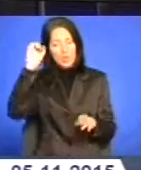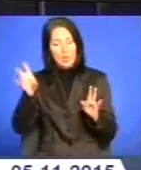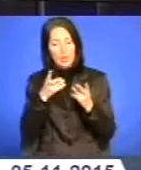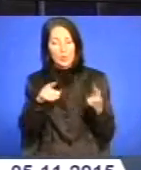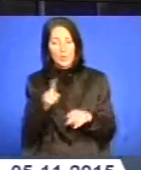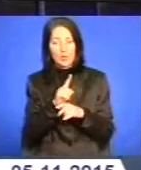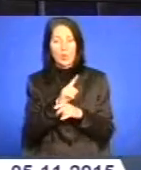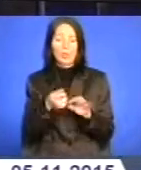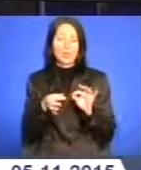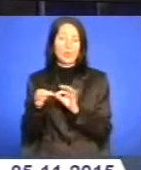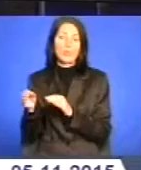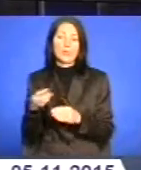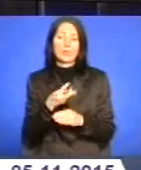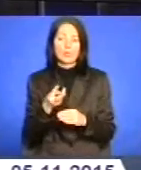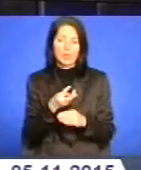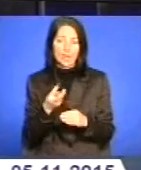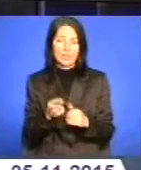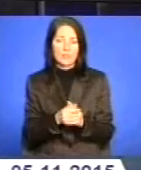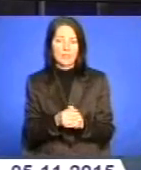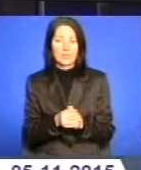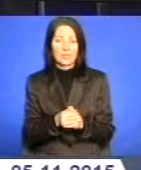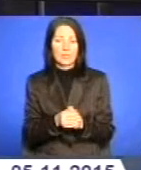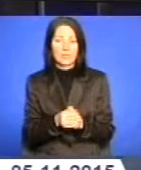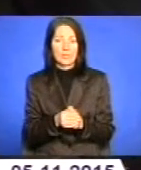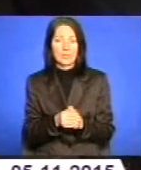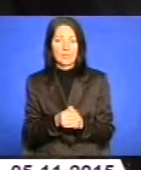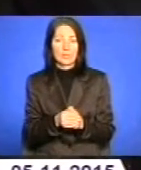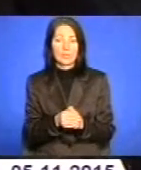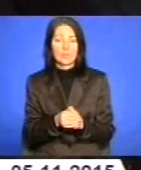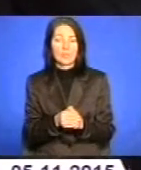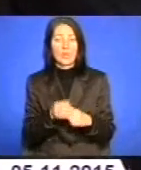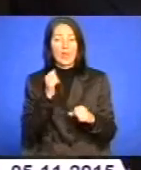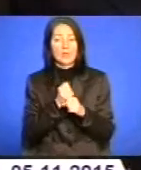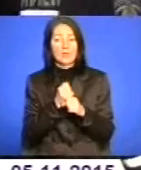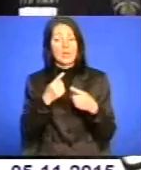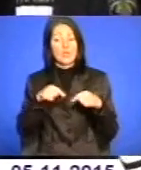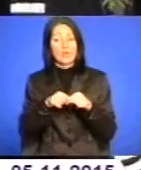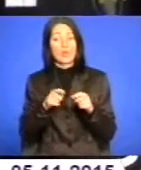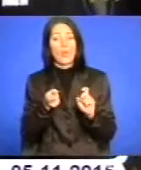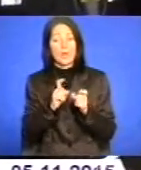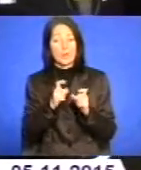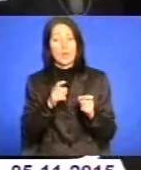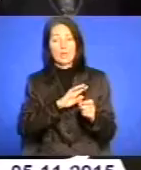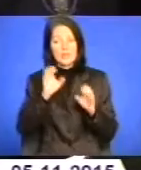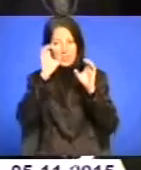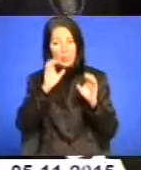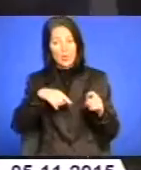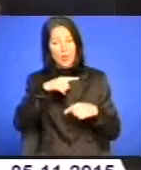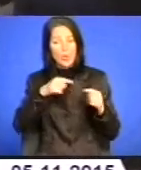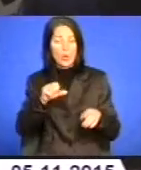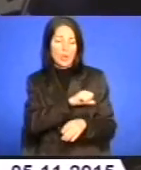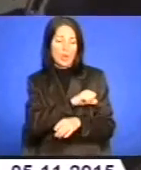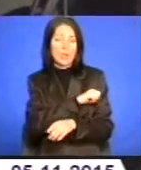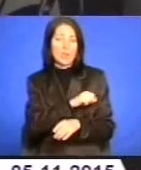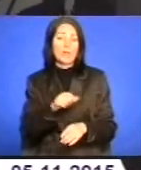зв'язки з громадськістю МВС України в Тернопільській області. Працівники відділу боротьби з незаконним обігом наркотиків Тернопільського